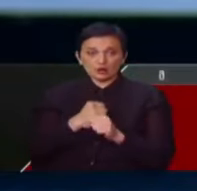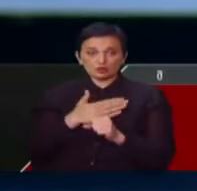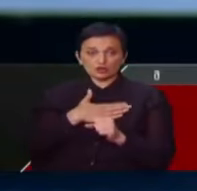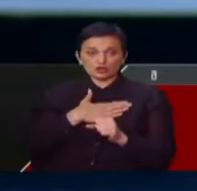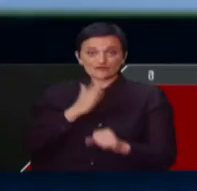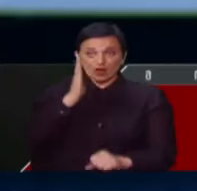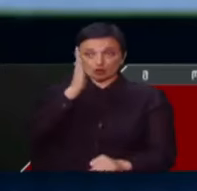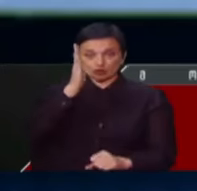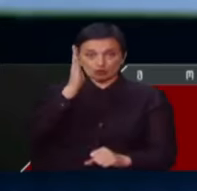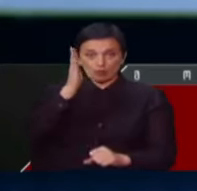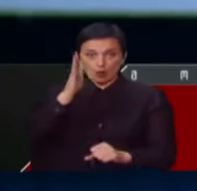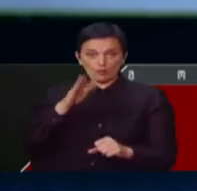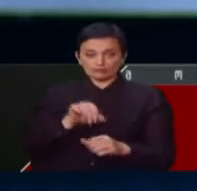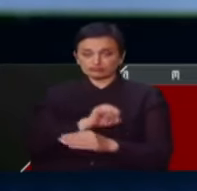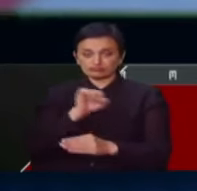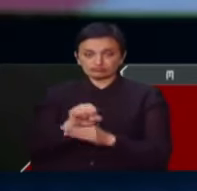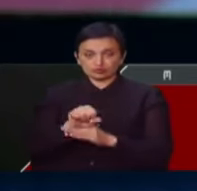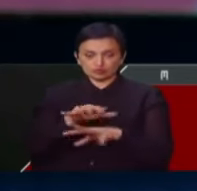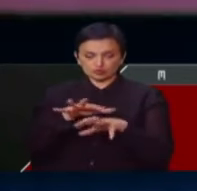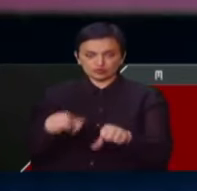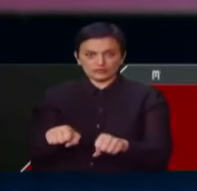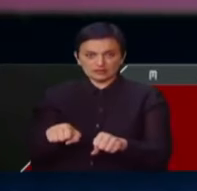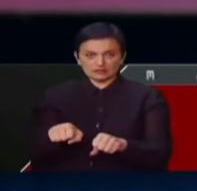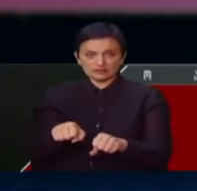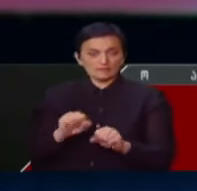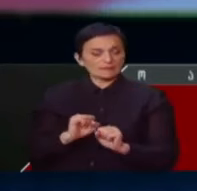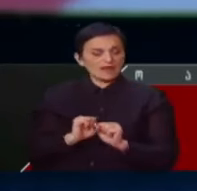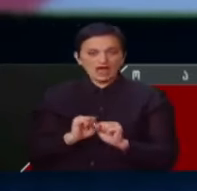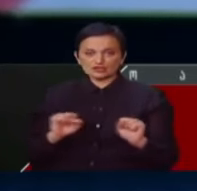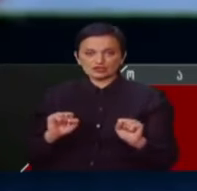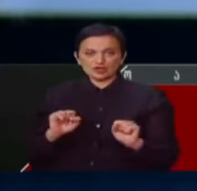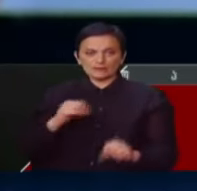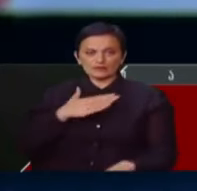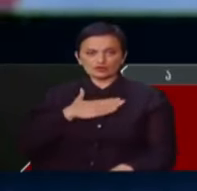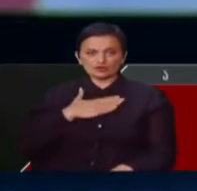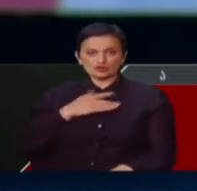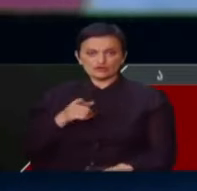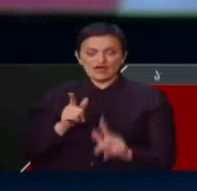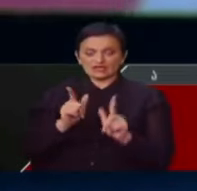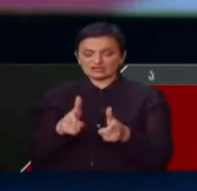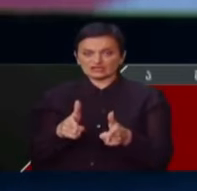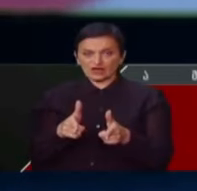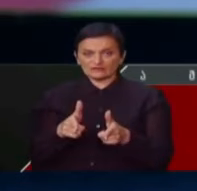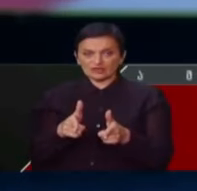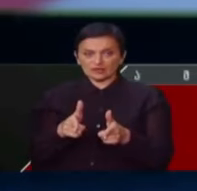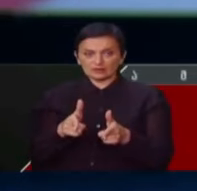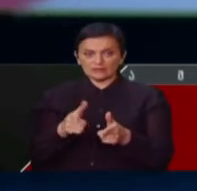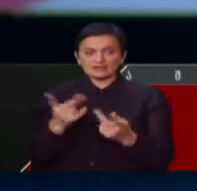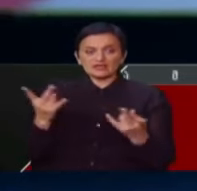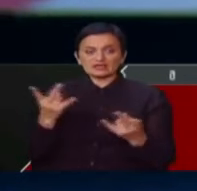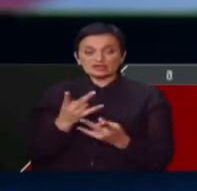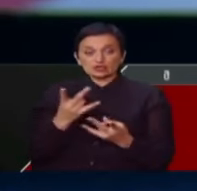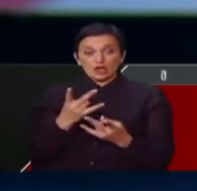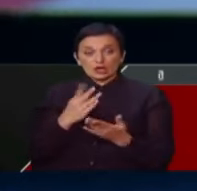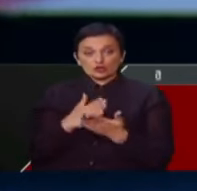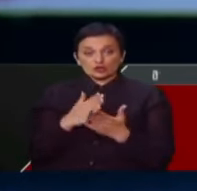მომავალს უზურპაცია. არ შეიძლება ჩვენ ამაზე დავთანხმდეთ. აქ საჭირო არის,